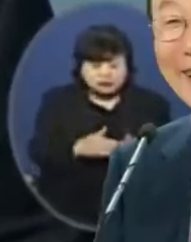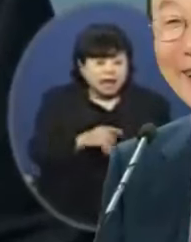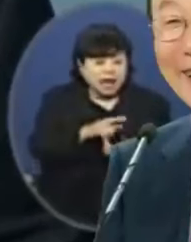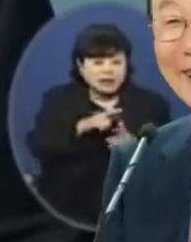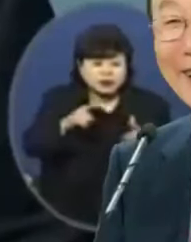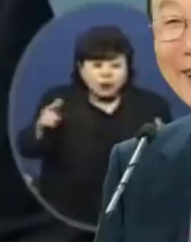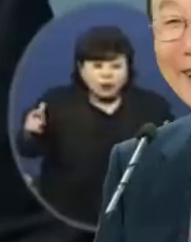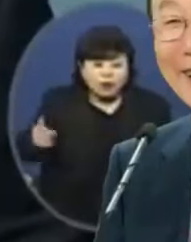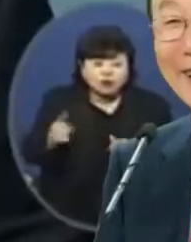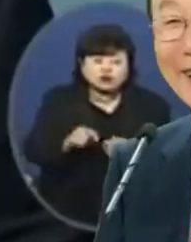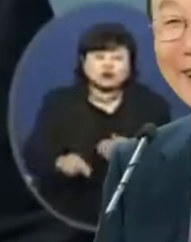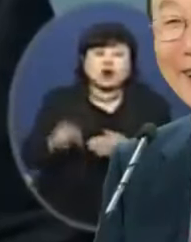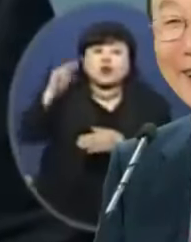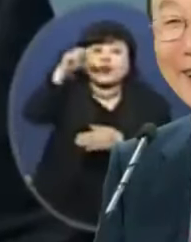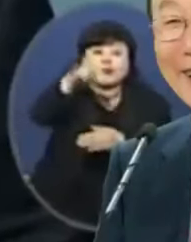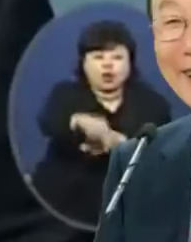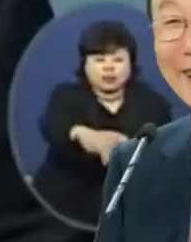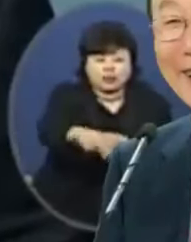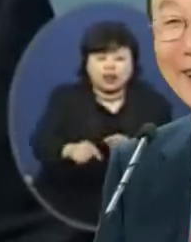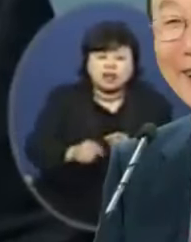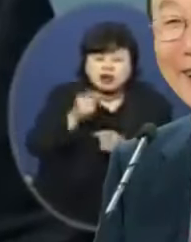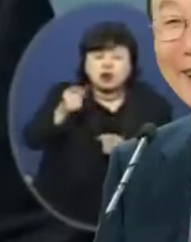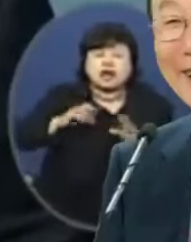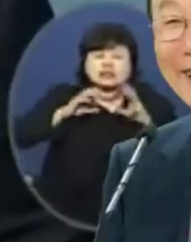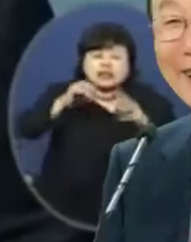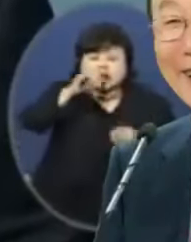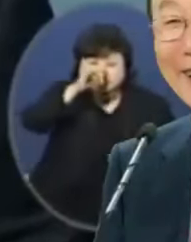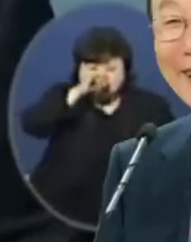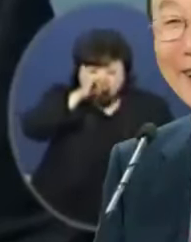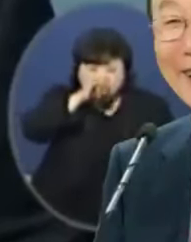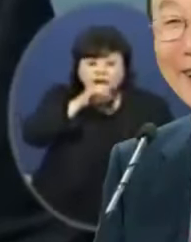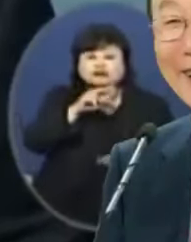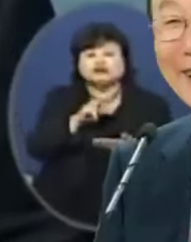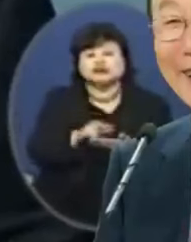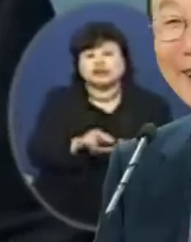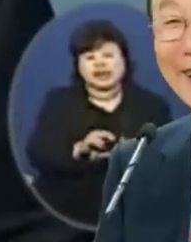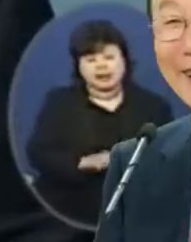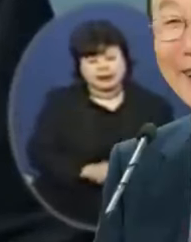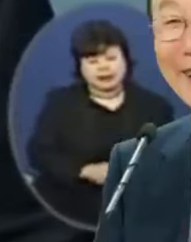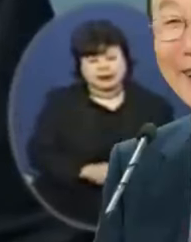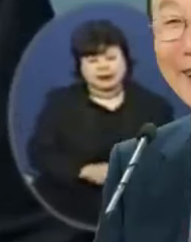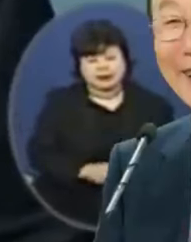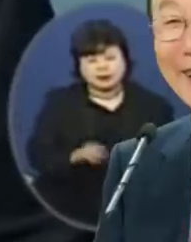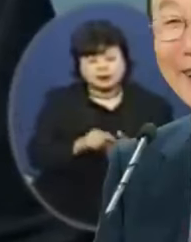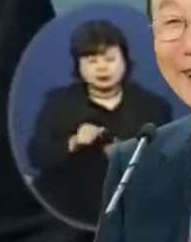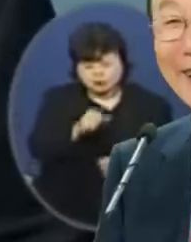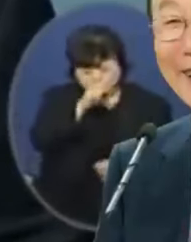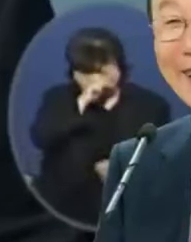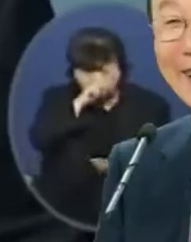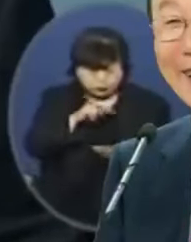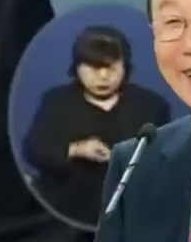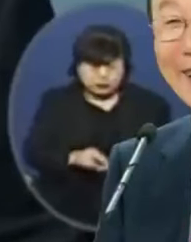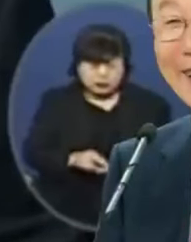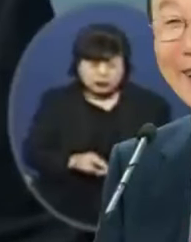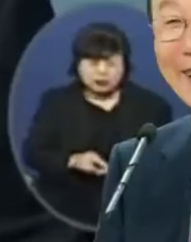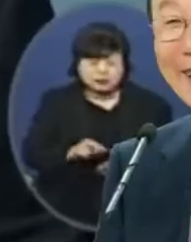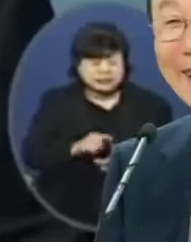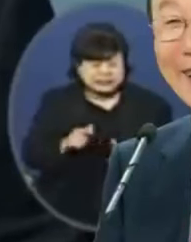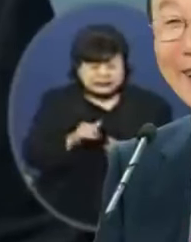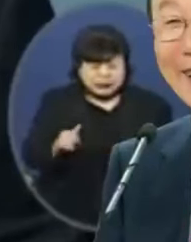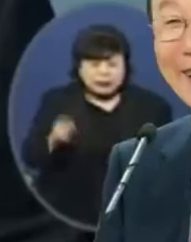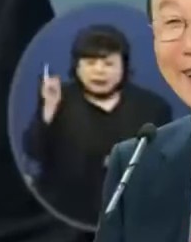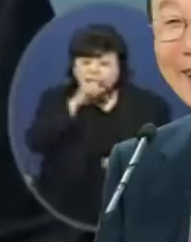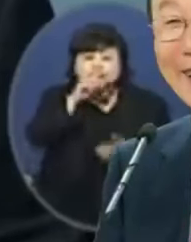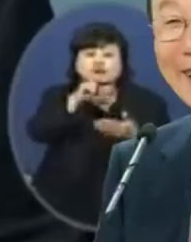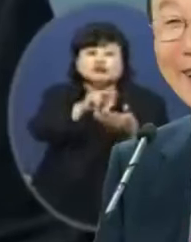모르겠는데 죽음 저 건너편에 영원한 세계가 있다는 것이 문제인 것입니다. 믿는 자에게는 좋은 문제고 안 믿는 자에게는